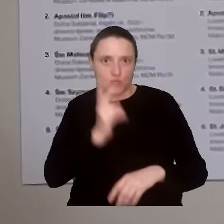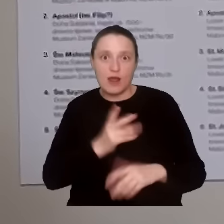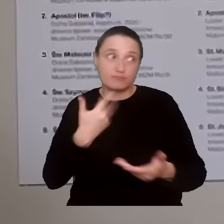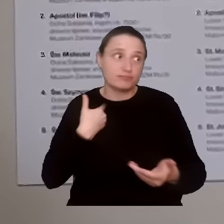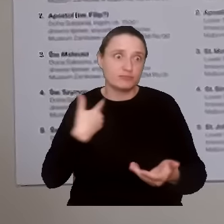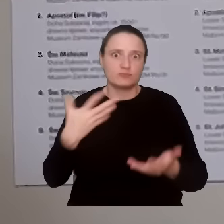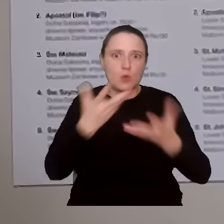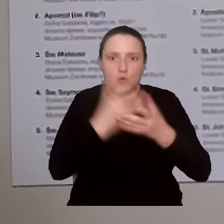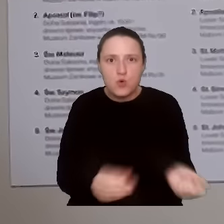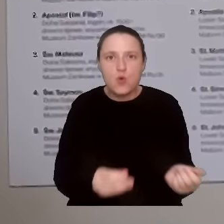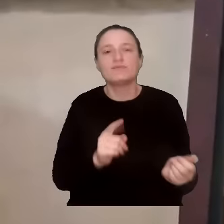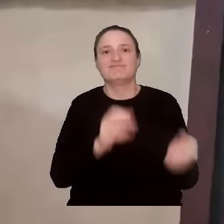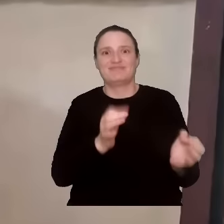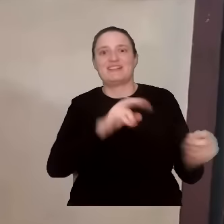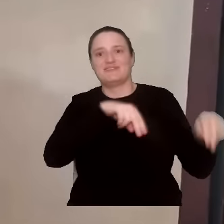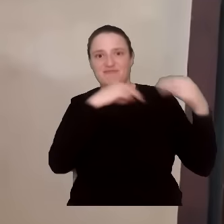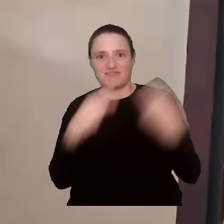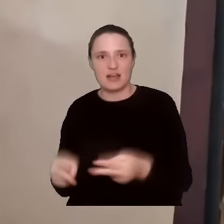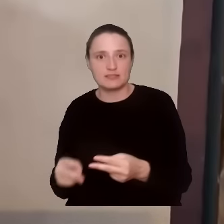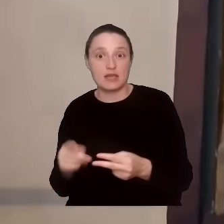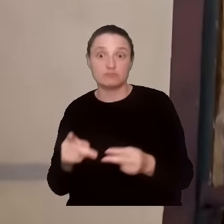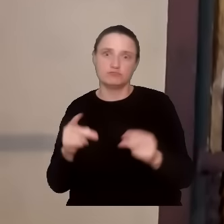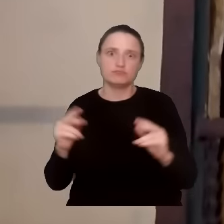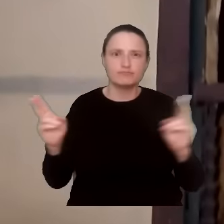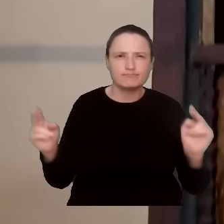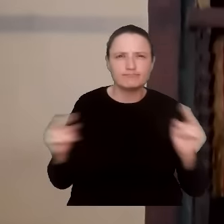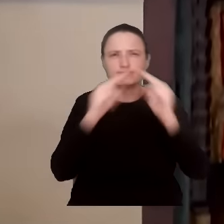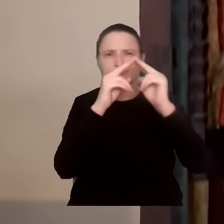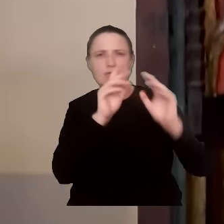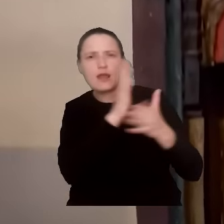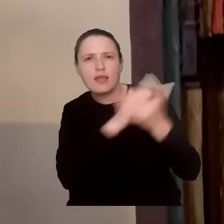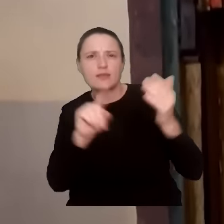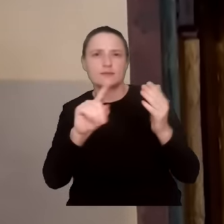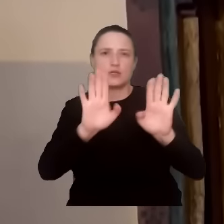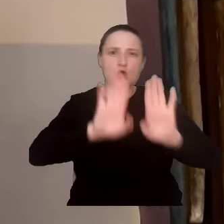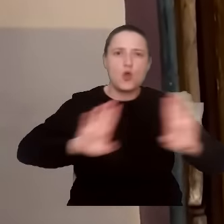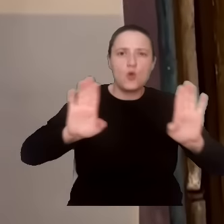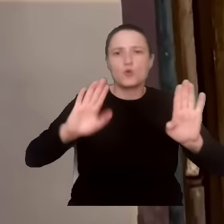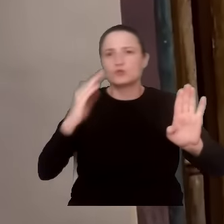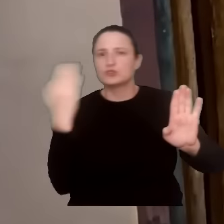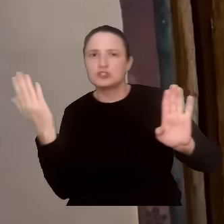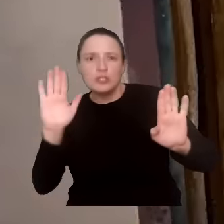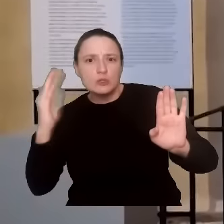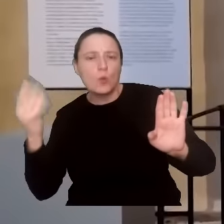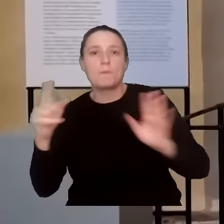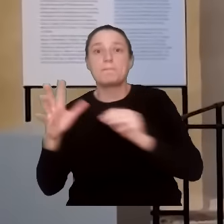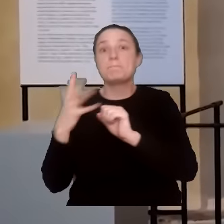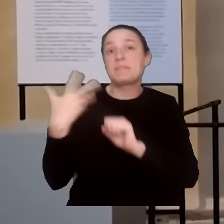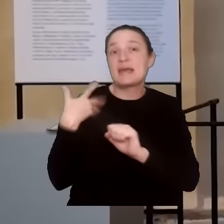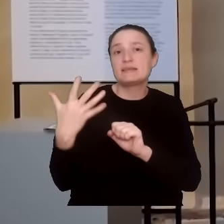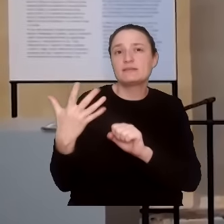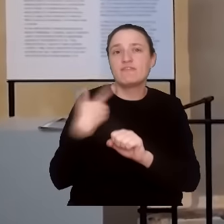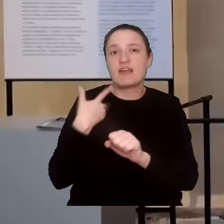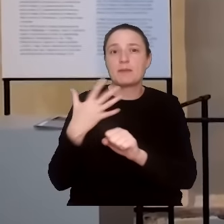Najświętszej Maryi Panny w Zamku Wysokim, wykonana w XIX wieku. Skrzydło ołtarzowe z Ingeln, pochodzące z XV-XVI wieku i